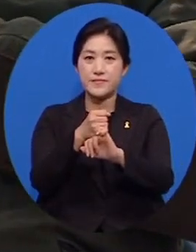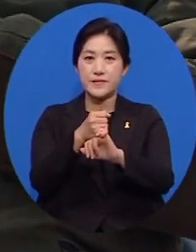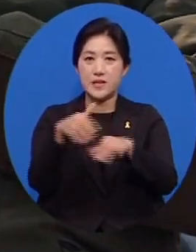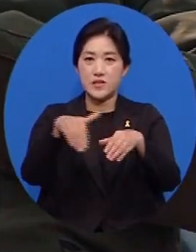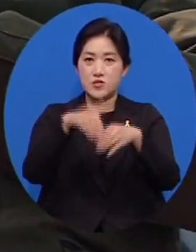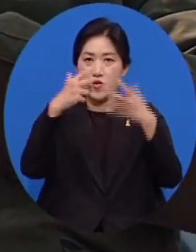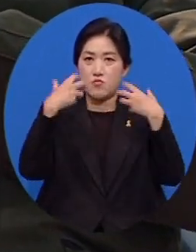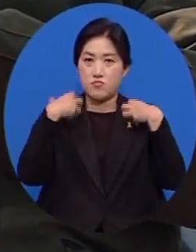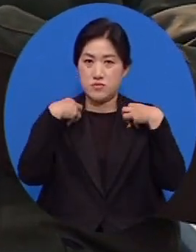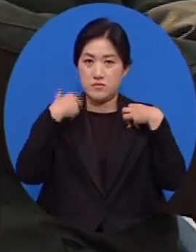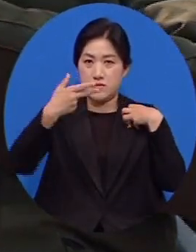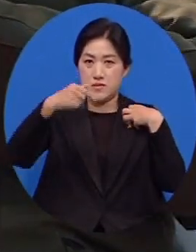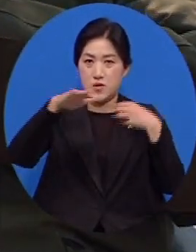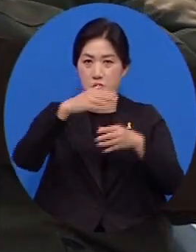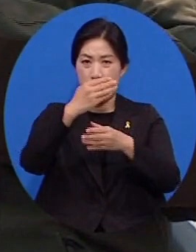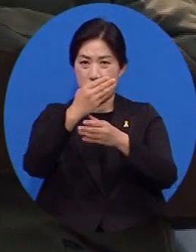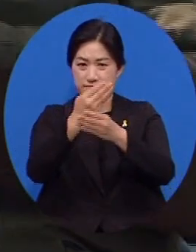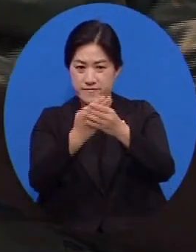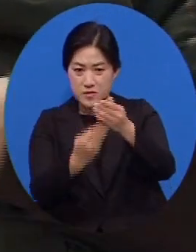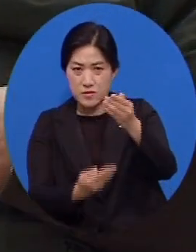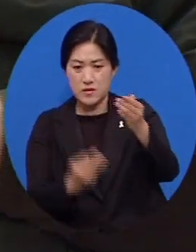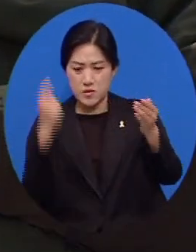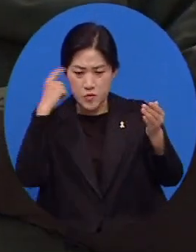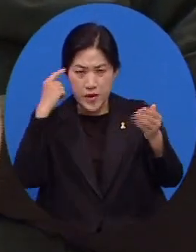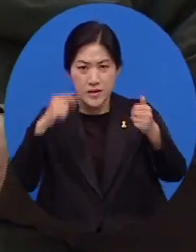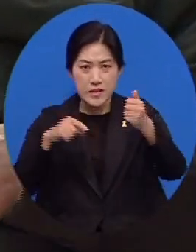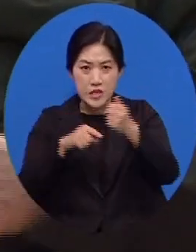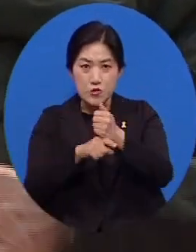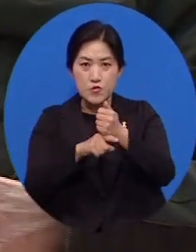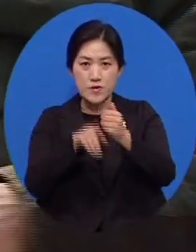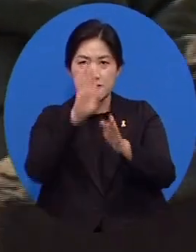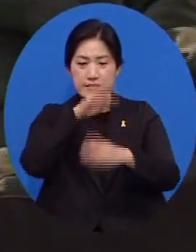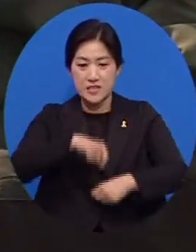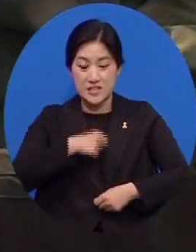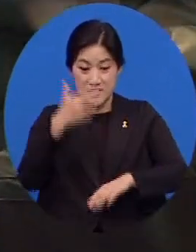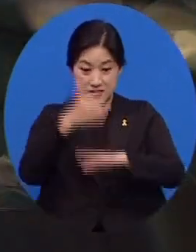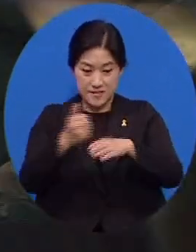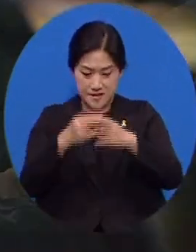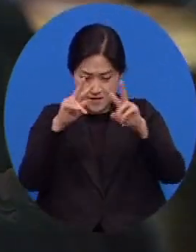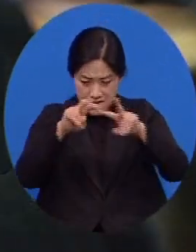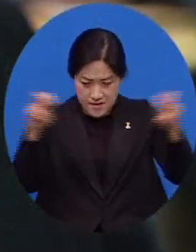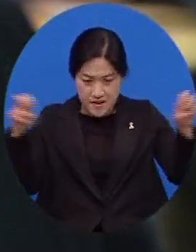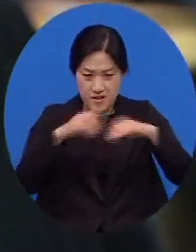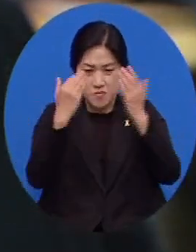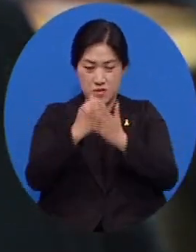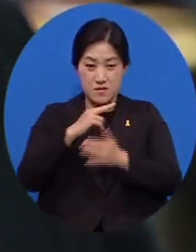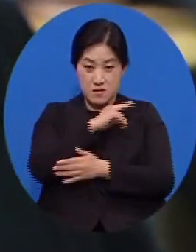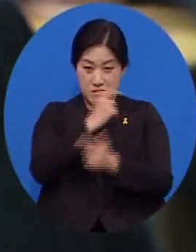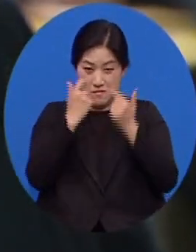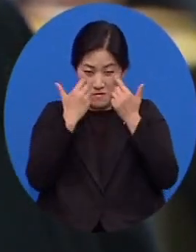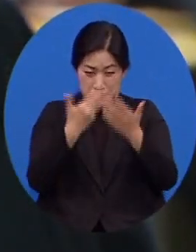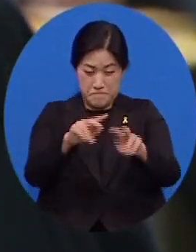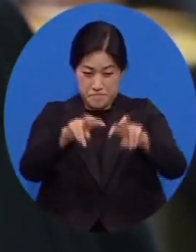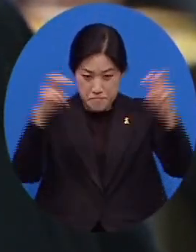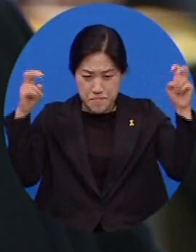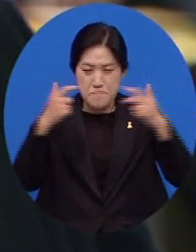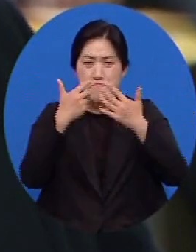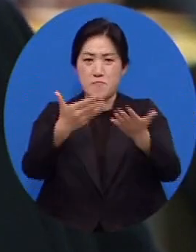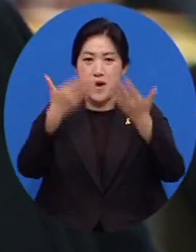정부는 세월호의 진실을 끝까지 규명하겠습니다. 모든 의혹이 밝혀져